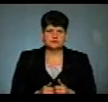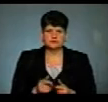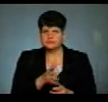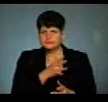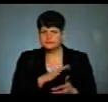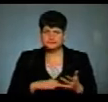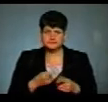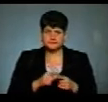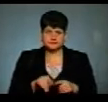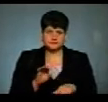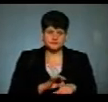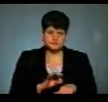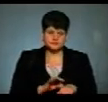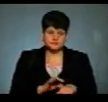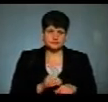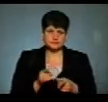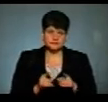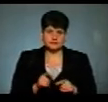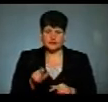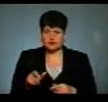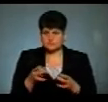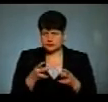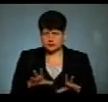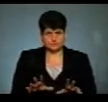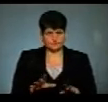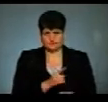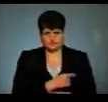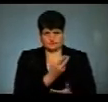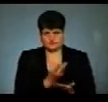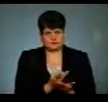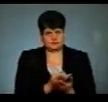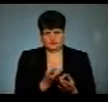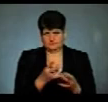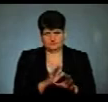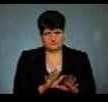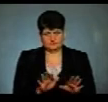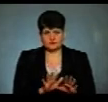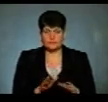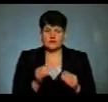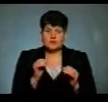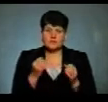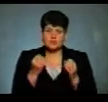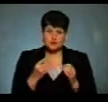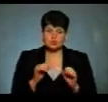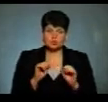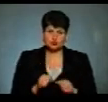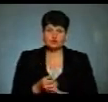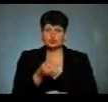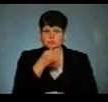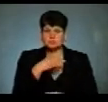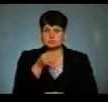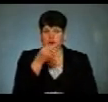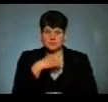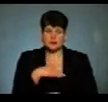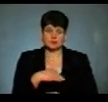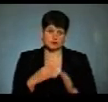протікання цього захворювання, дійсно, люди не потребують стаціонарного нагляду, і вони можуть приймати